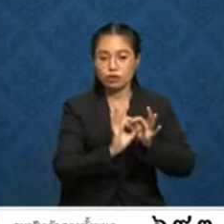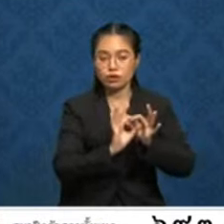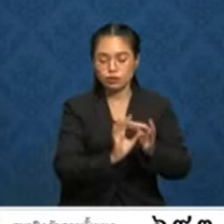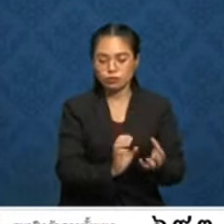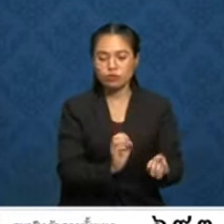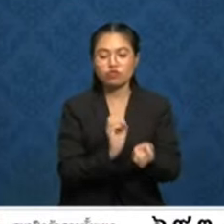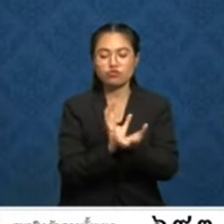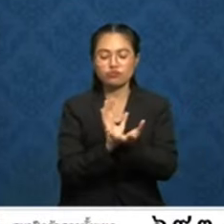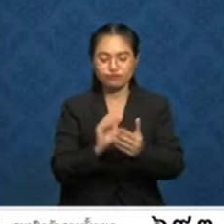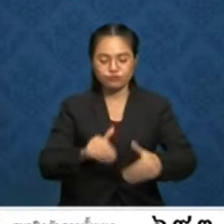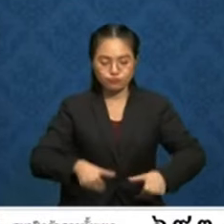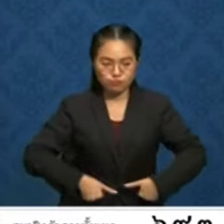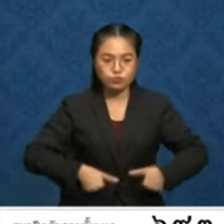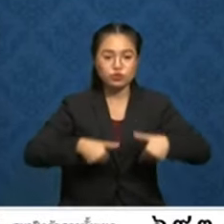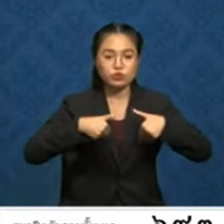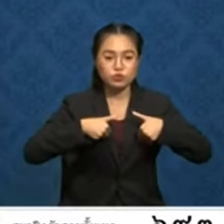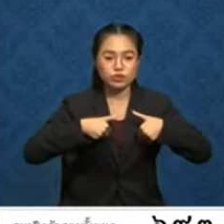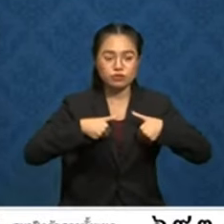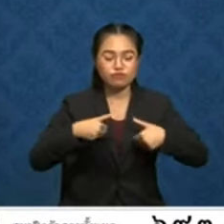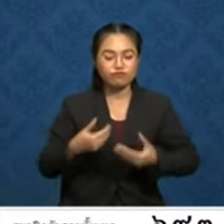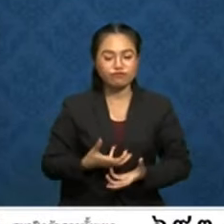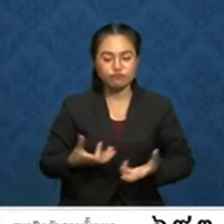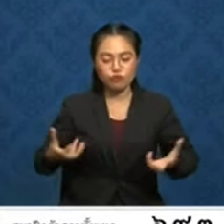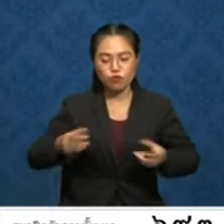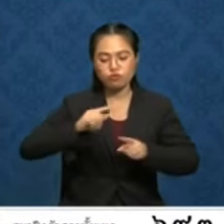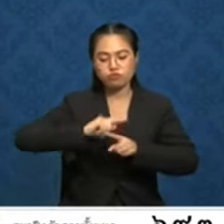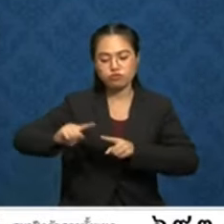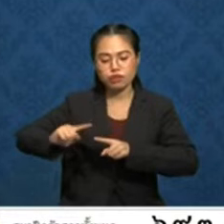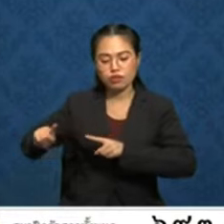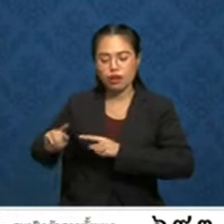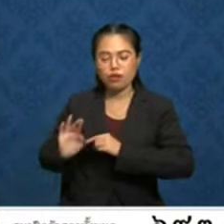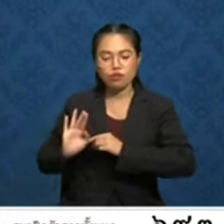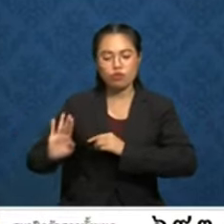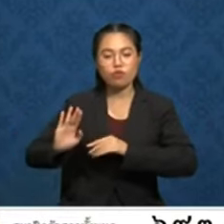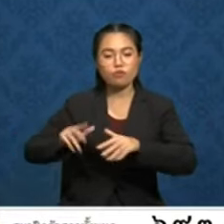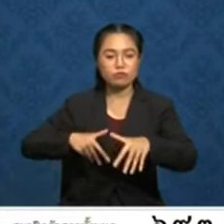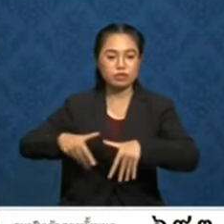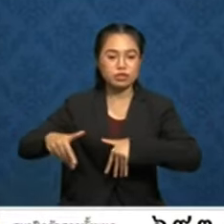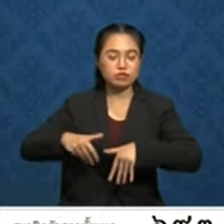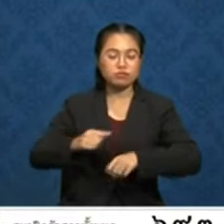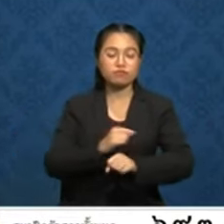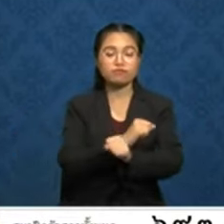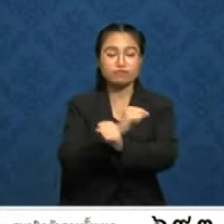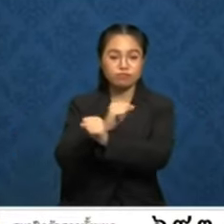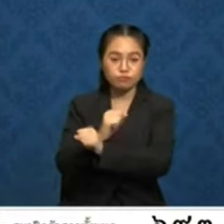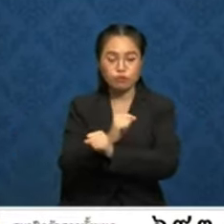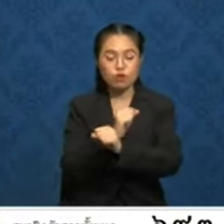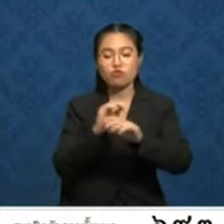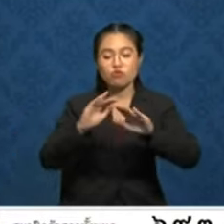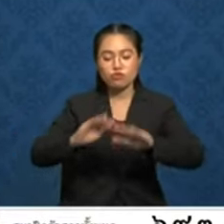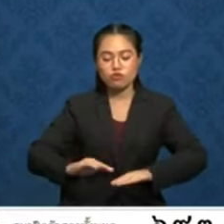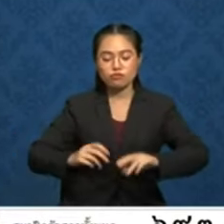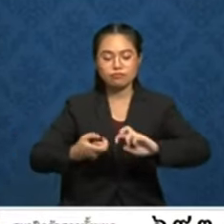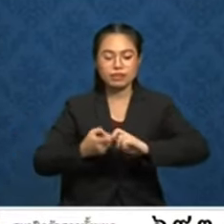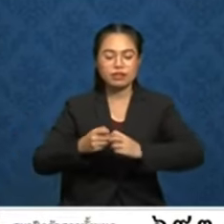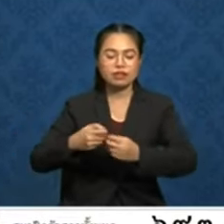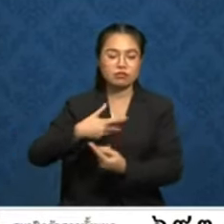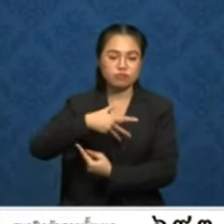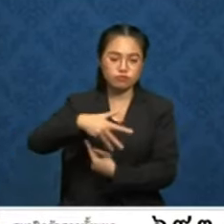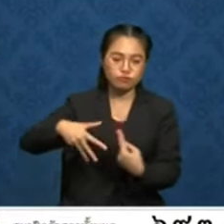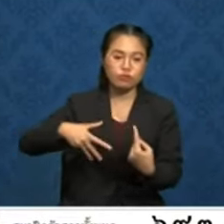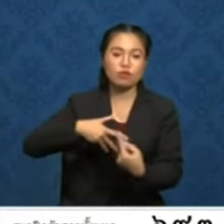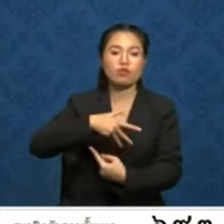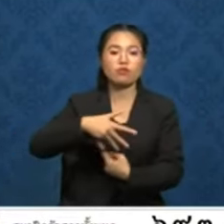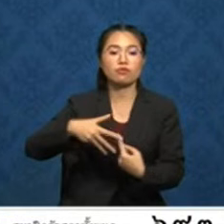ทบต่อชีวิตและทรัพย์สินรวมถึงการป้องกันและลดผลกระทบต่อสิ่งแวดล้อม